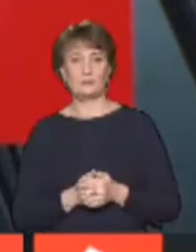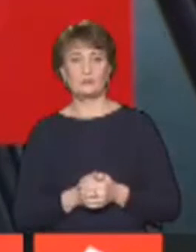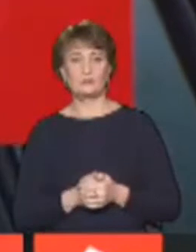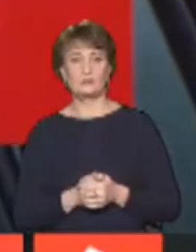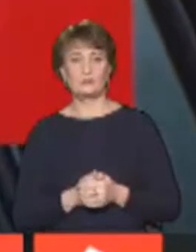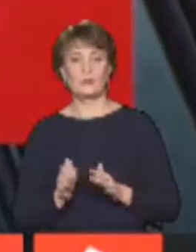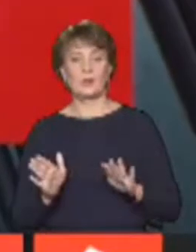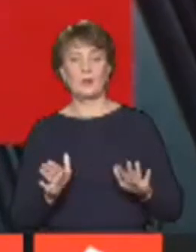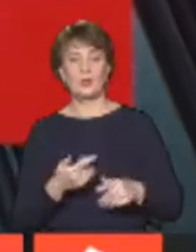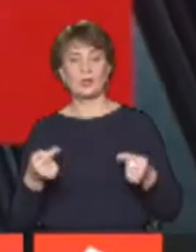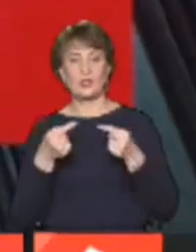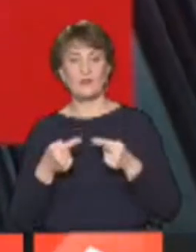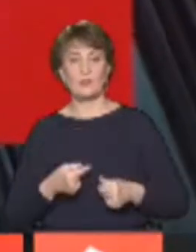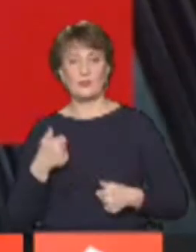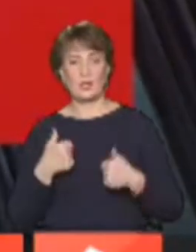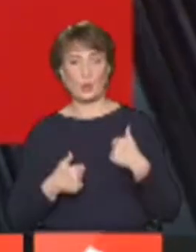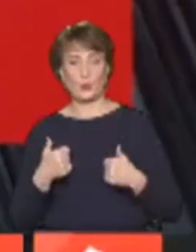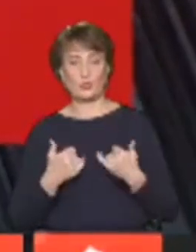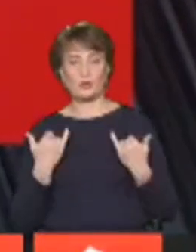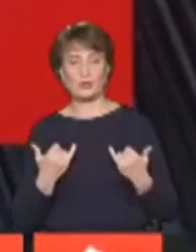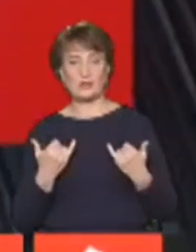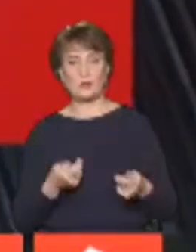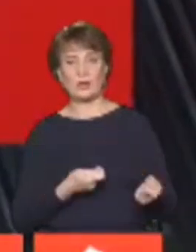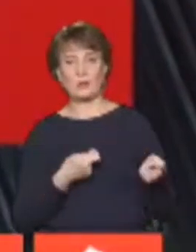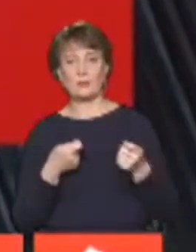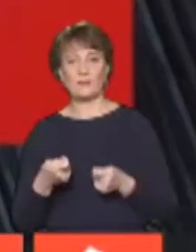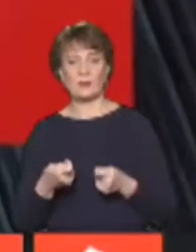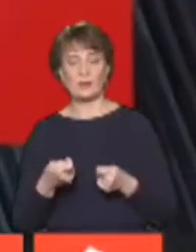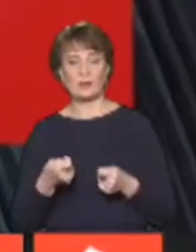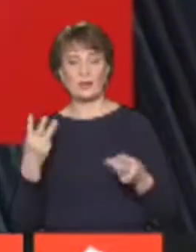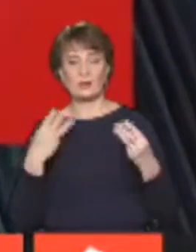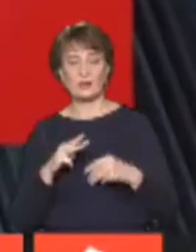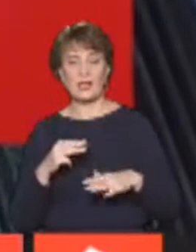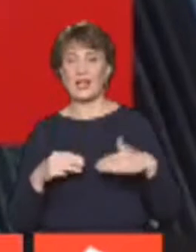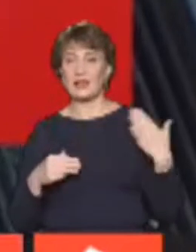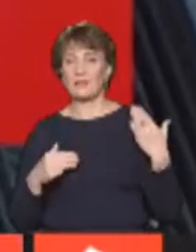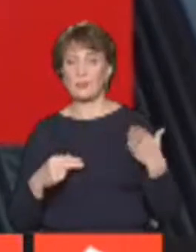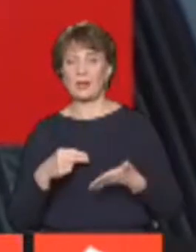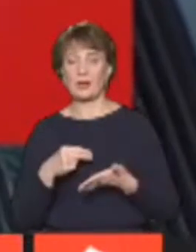знов-таки пройшли відповідний конкурс. Сьогодні поставляють сучасні трамваї. Лівий берег отримав.